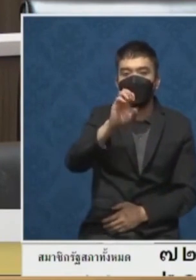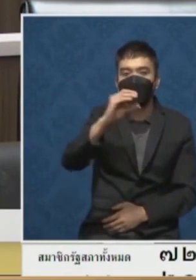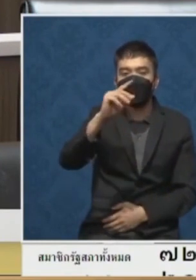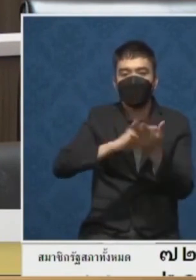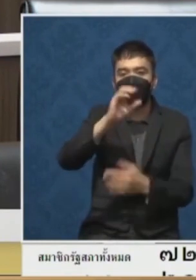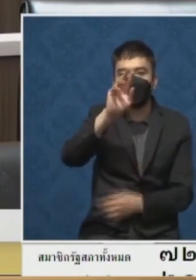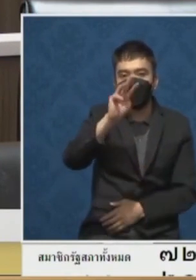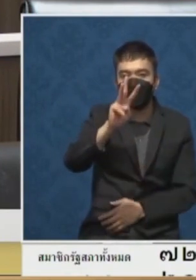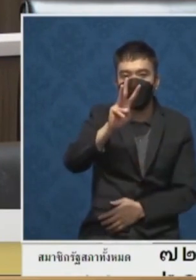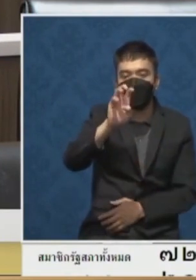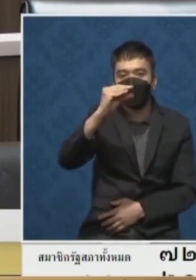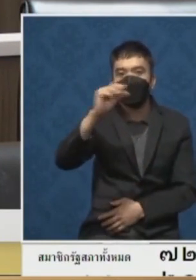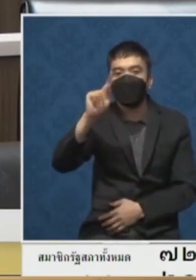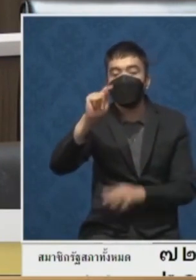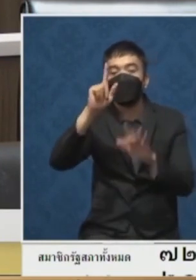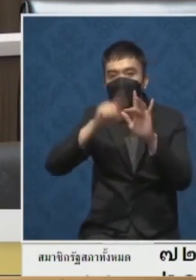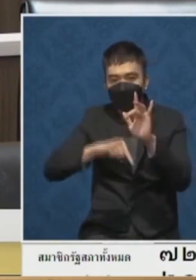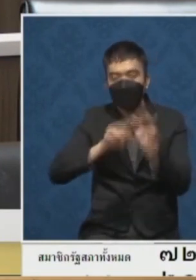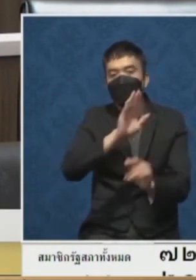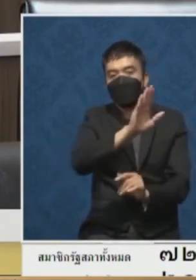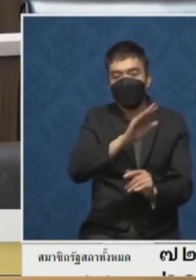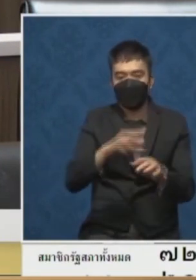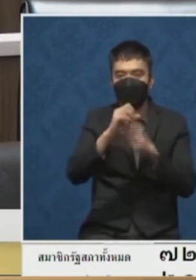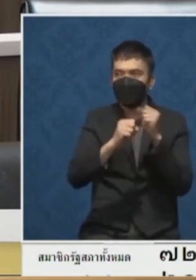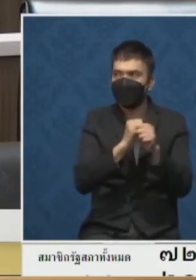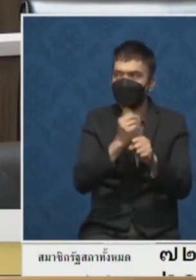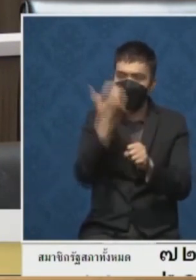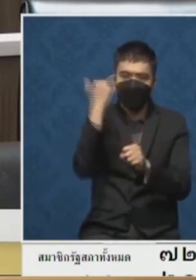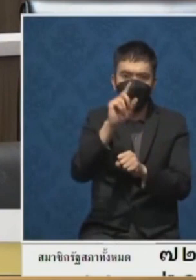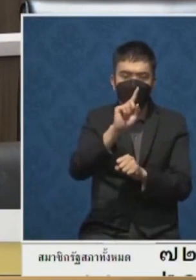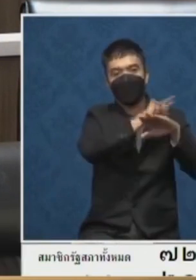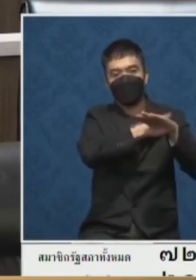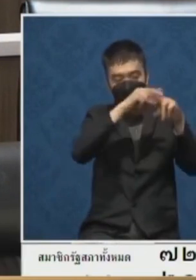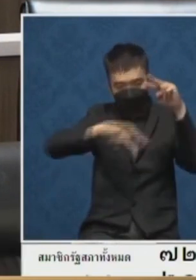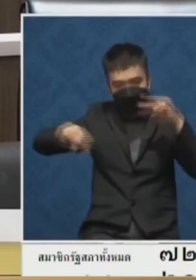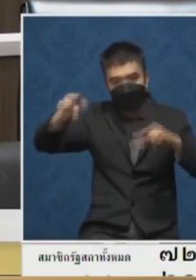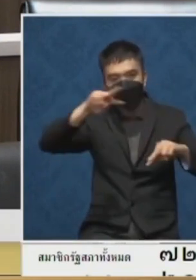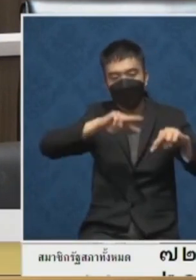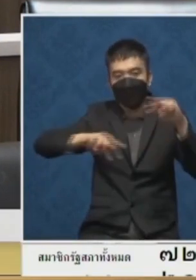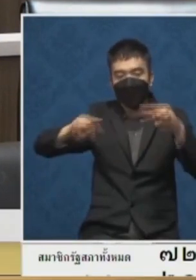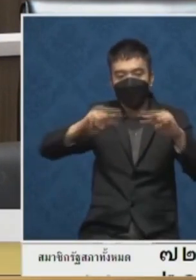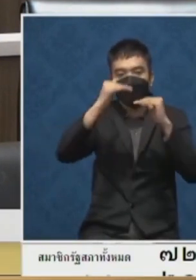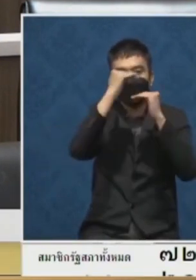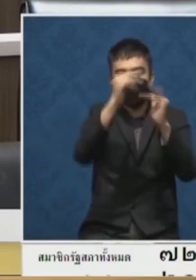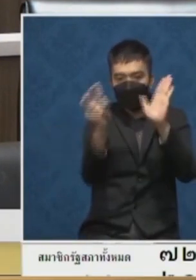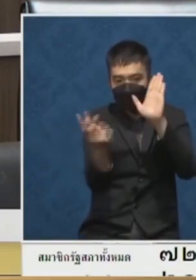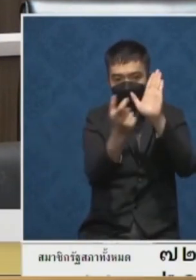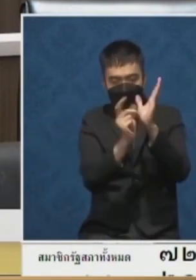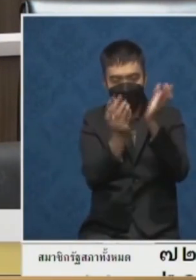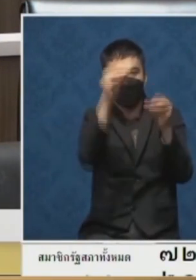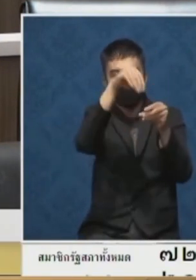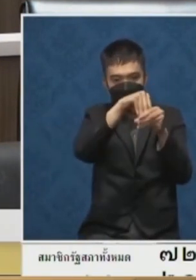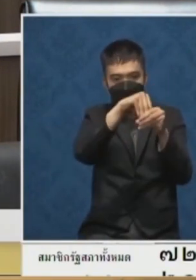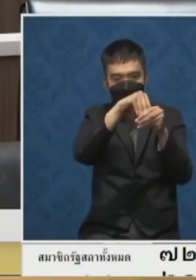ตอบโตในรังสิมันรมด้วยนะคะเกี่ยวกับปเดนที่ได้มีการอภิปรายไ้ไปฟังดูค่ะไปใรษณูลถึง 10 ชบับ